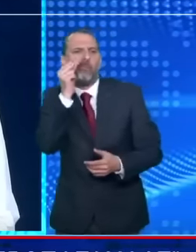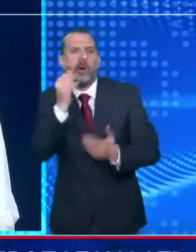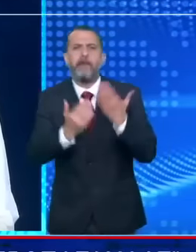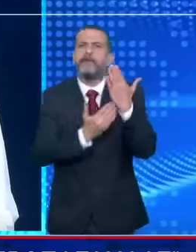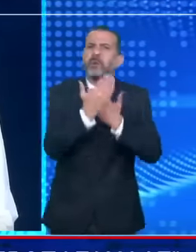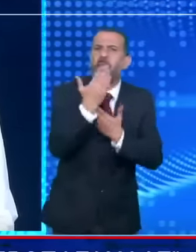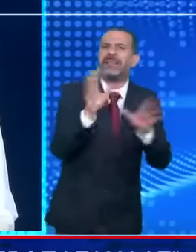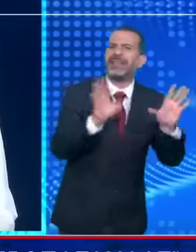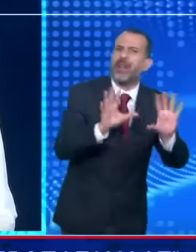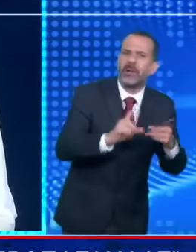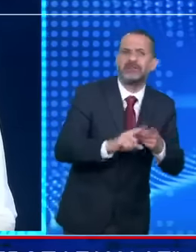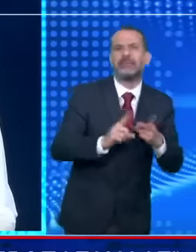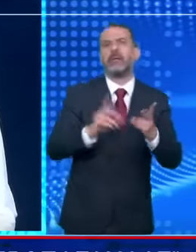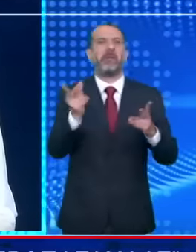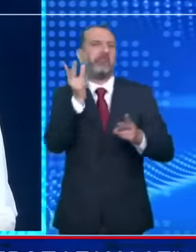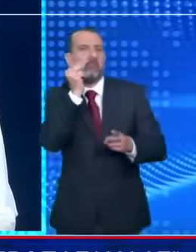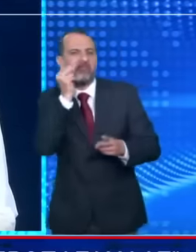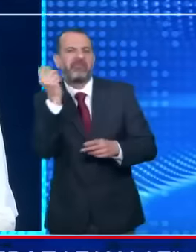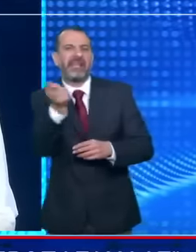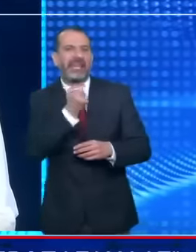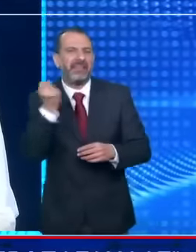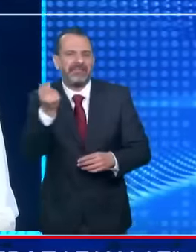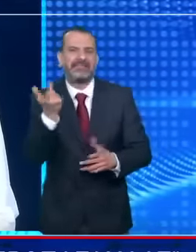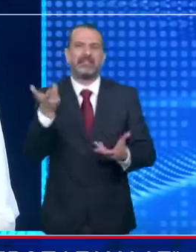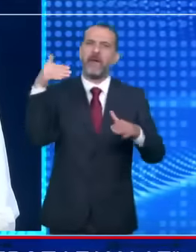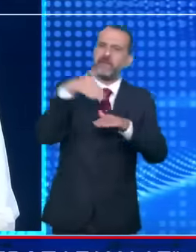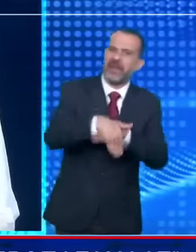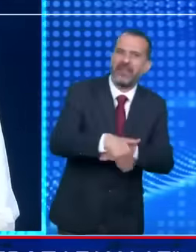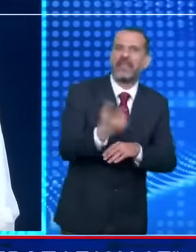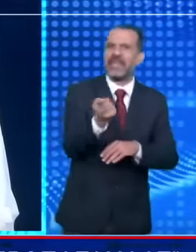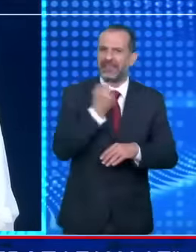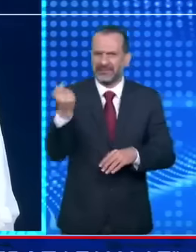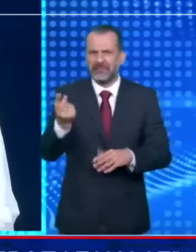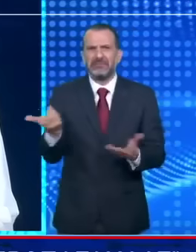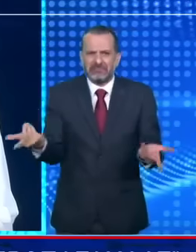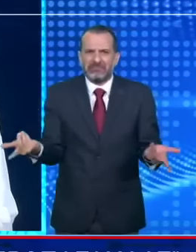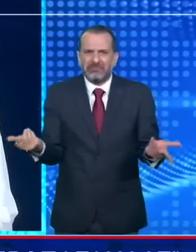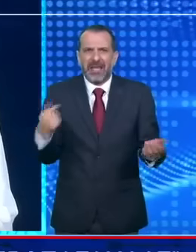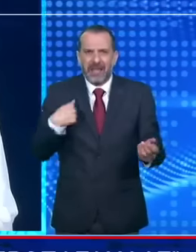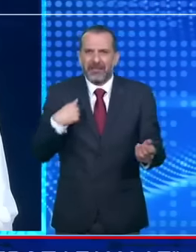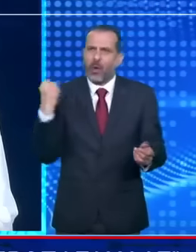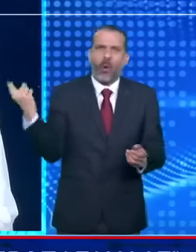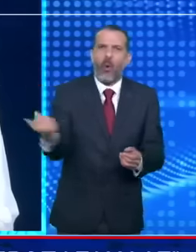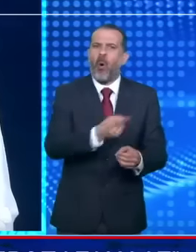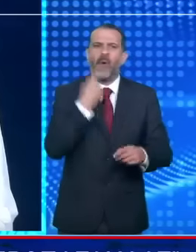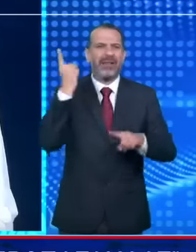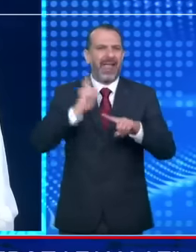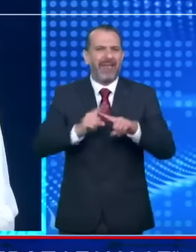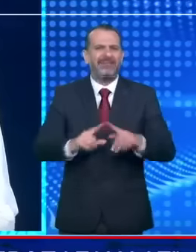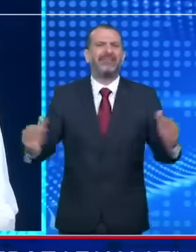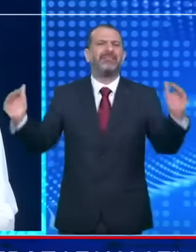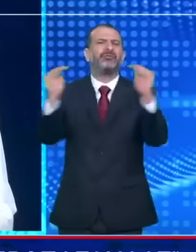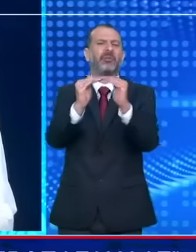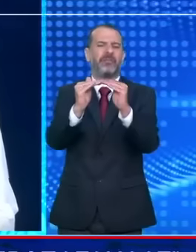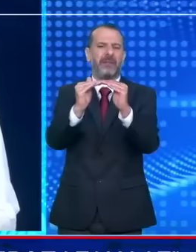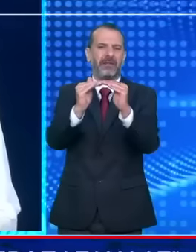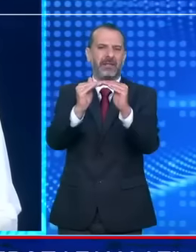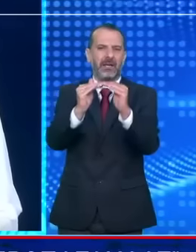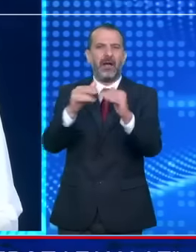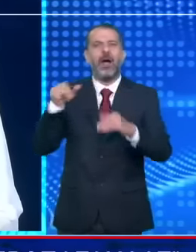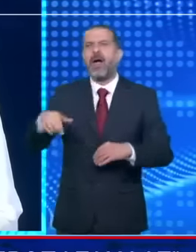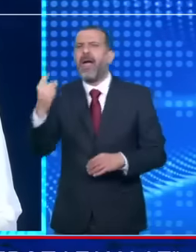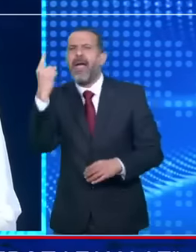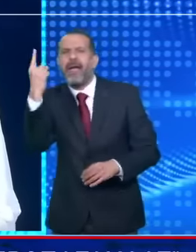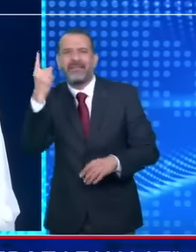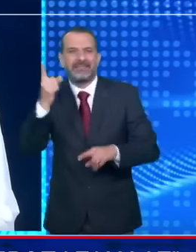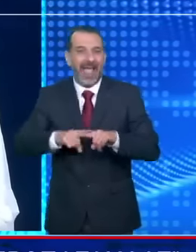εκπομπές και τα δελτία εδώ το βράδυ κτλ. Για μένα όλοι οι Έλληνες είναι ισότιμοι. Δεν υπάρχει Έλληνας